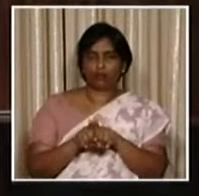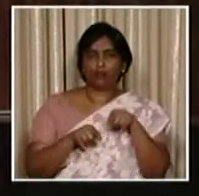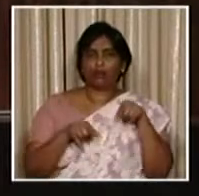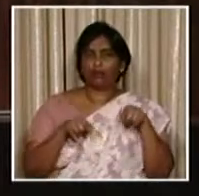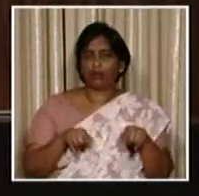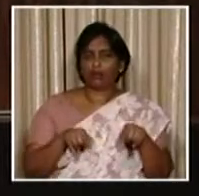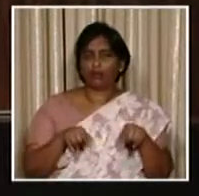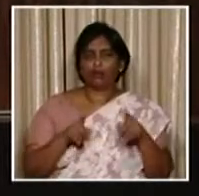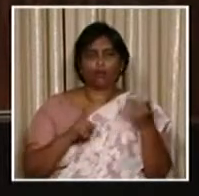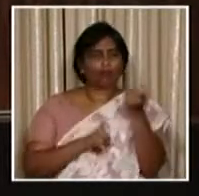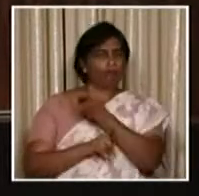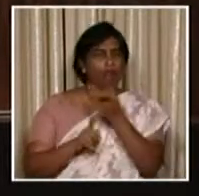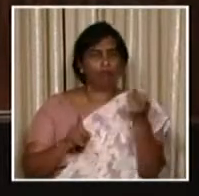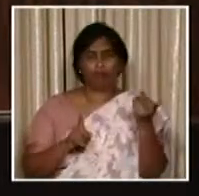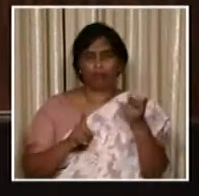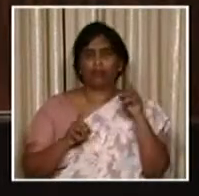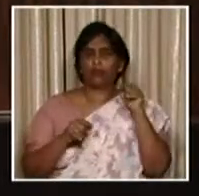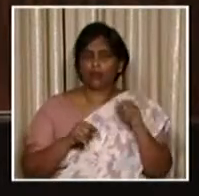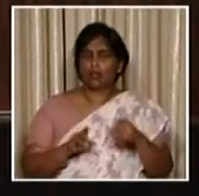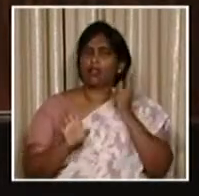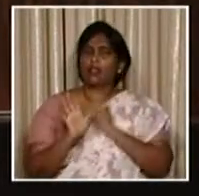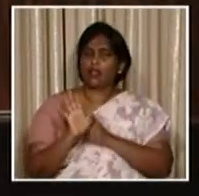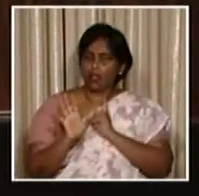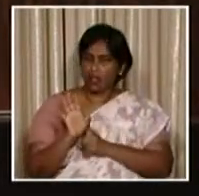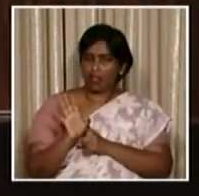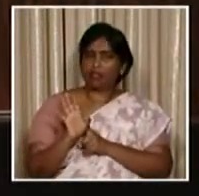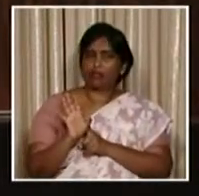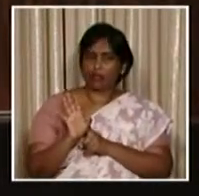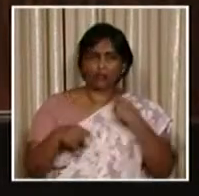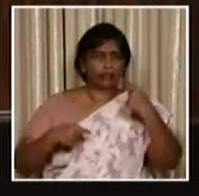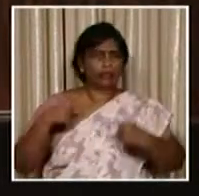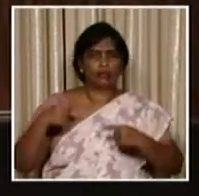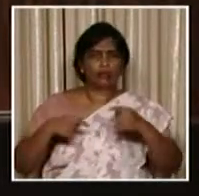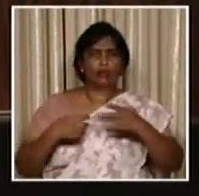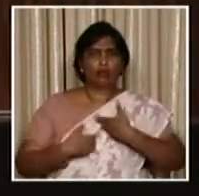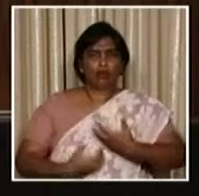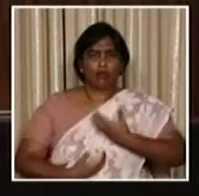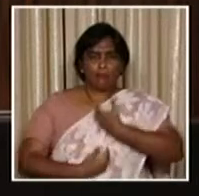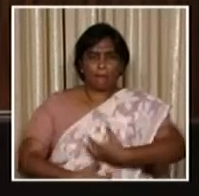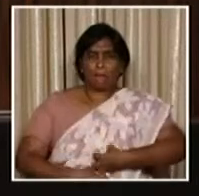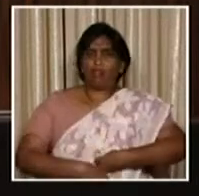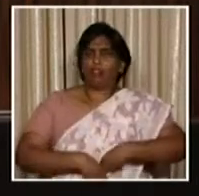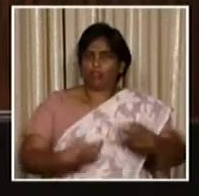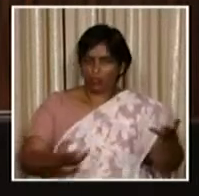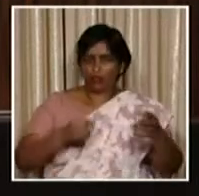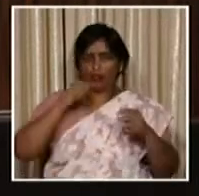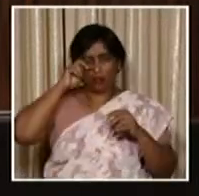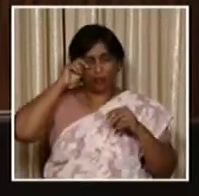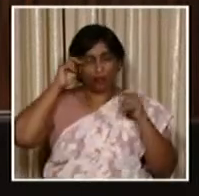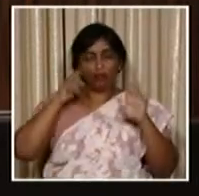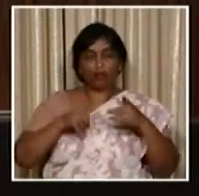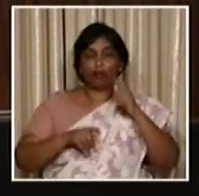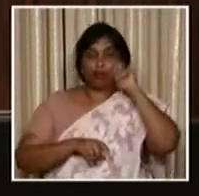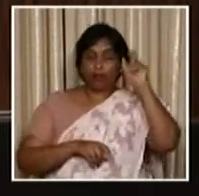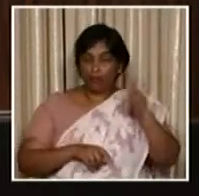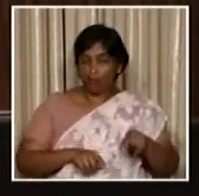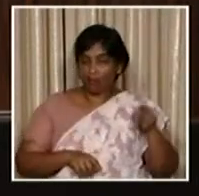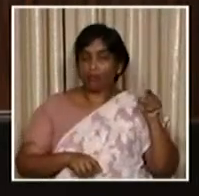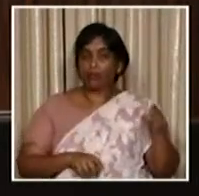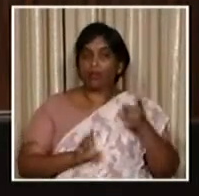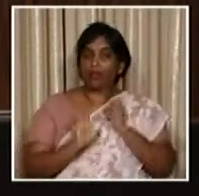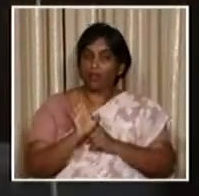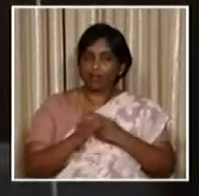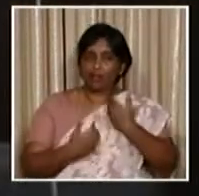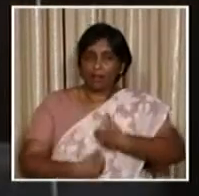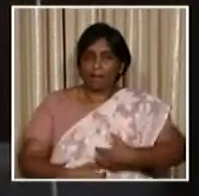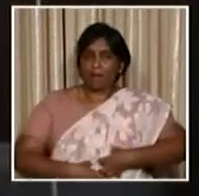මේක ඔබතුමාලා අනිත් එක මෙයා හැමදාම ඔබතුමාලා දෙපළ මේ විවාදය මේ බඩවැල් එළියට ආවා කියනවා මේ තව කතිකයෝ ඉන්නවා මේ පුද්ගලයා හැමදාම